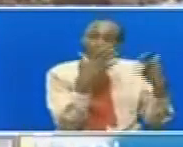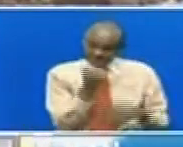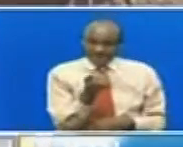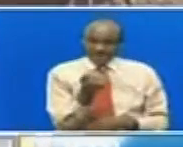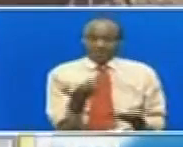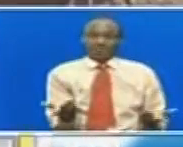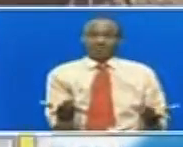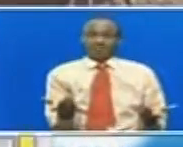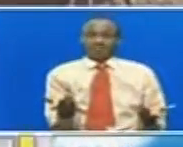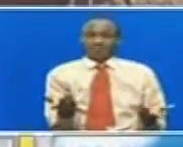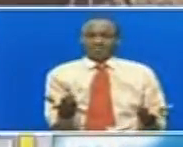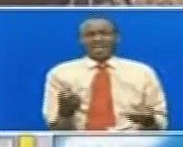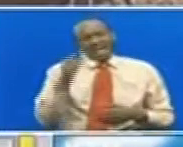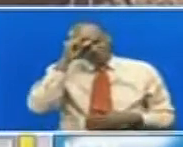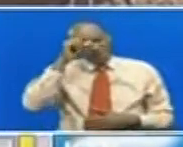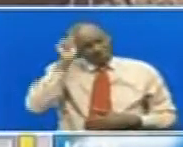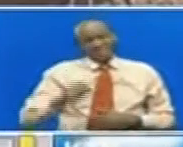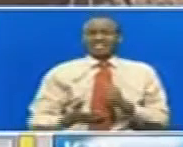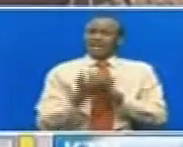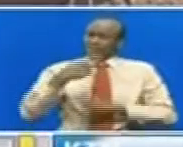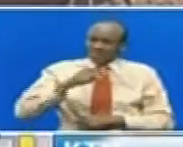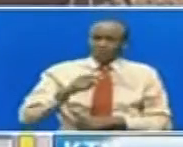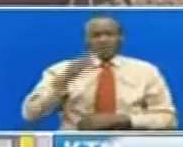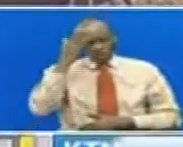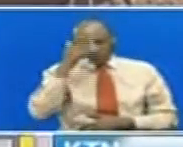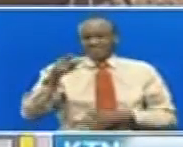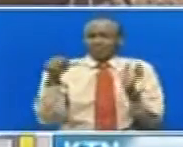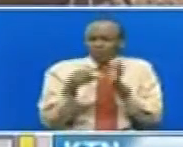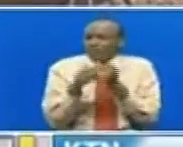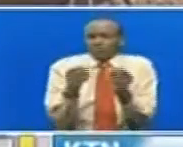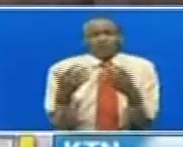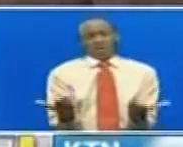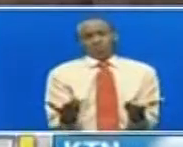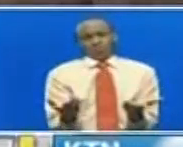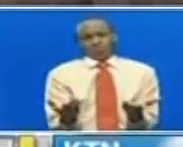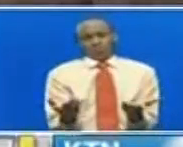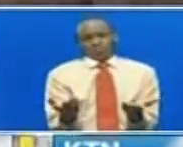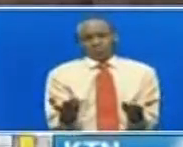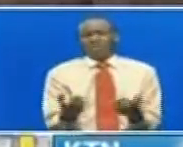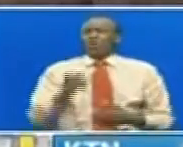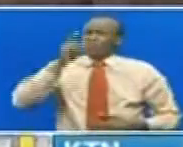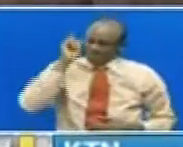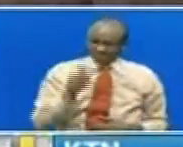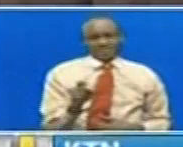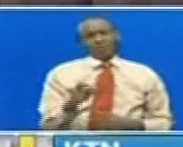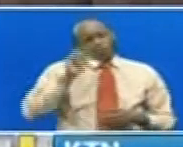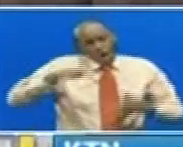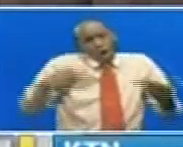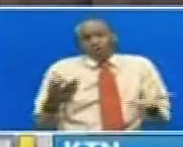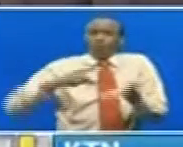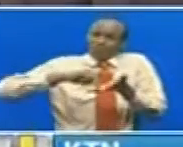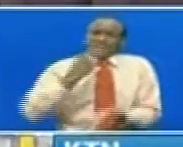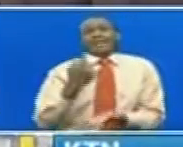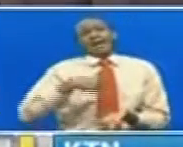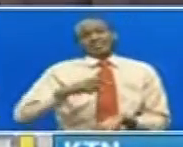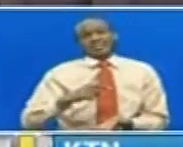ardhi mbadala. Serikali itusaidie tujue kwamba hii shida tunaweza kuimaliza namna gani. It should compensate us